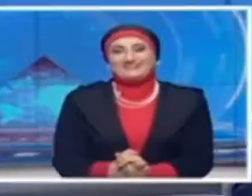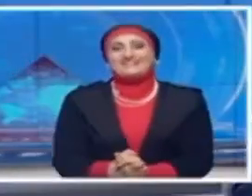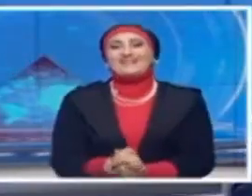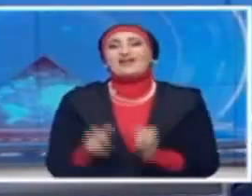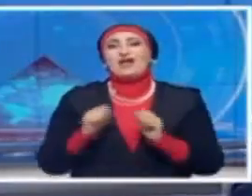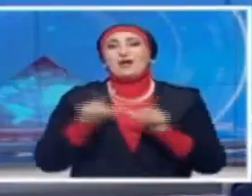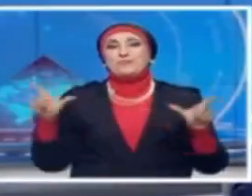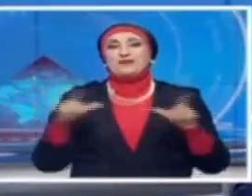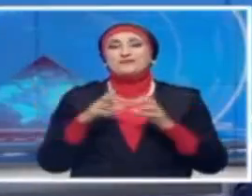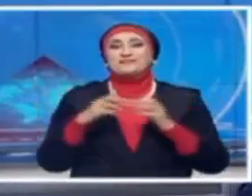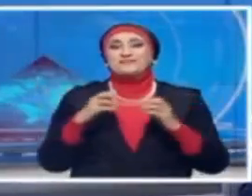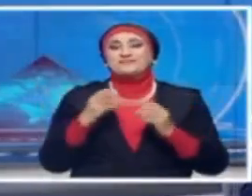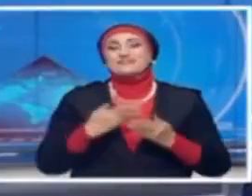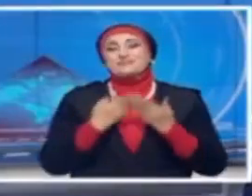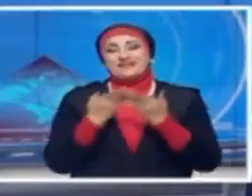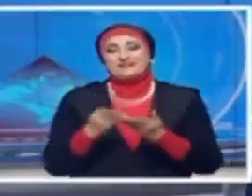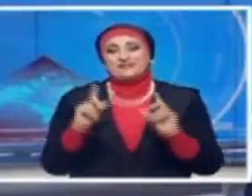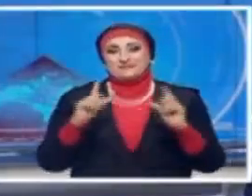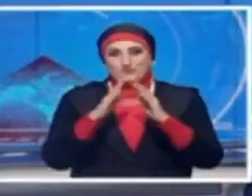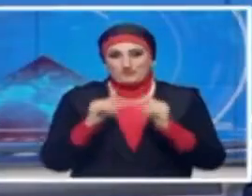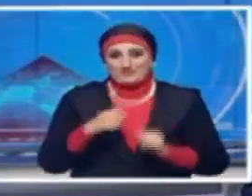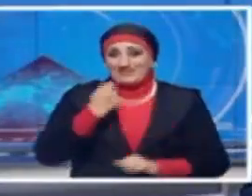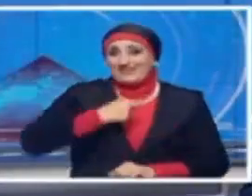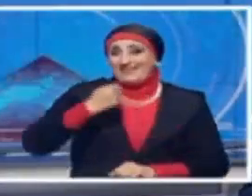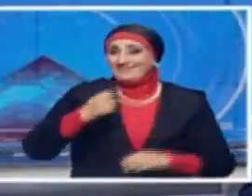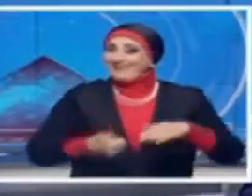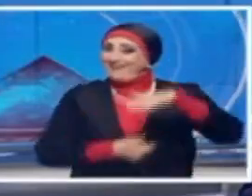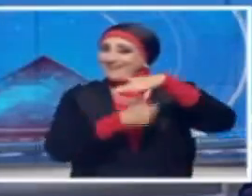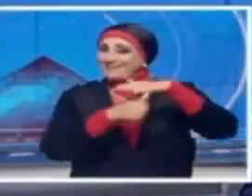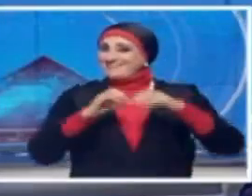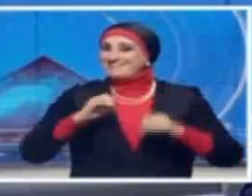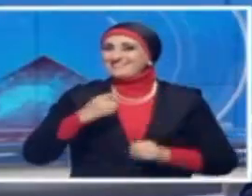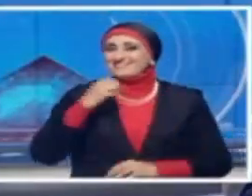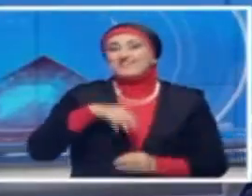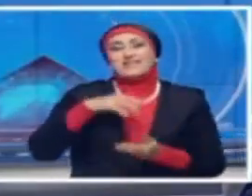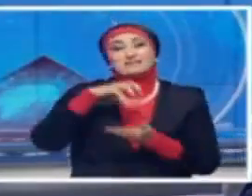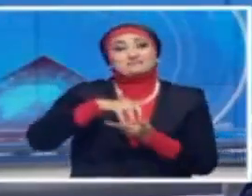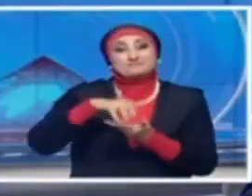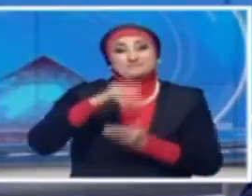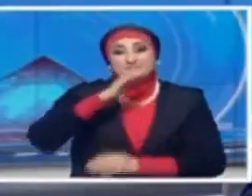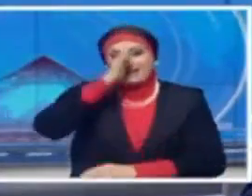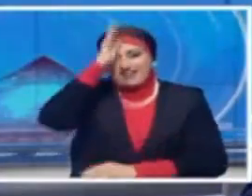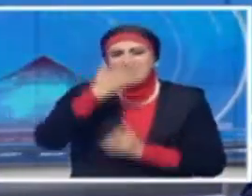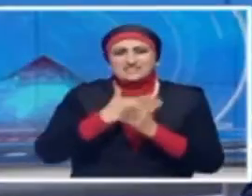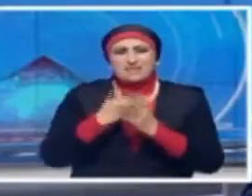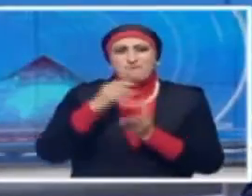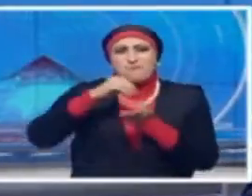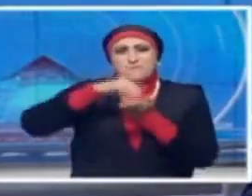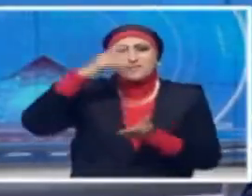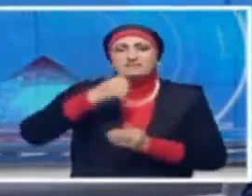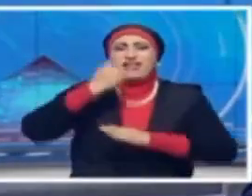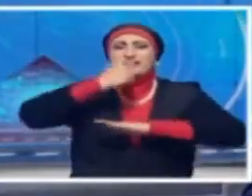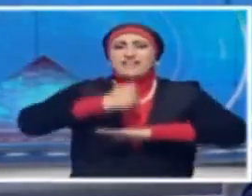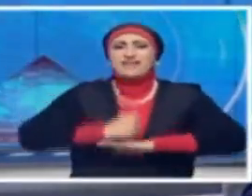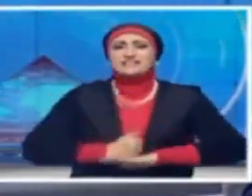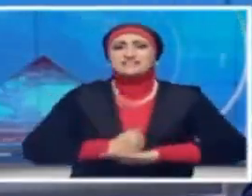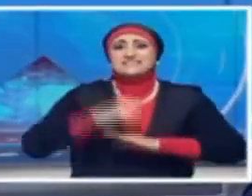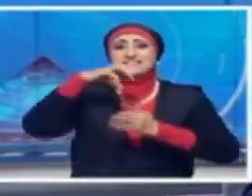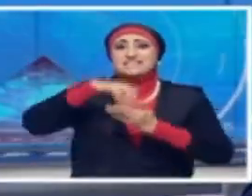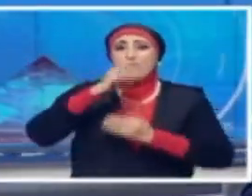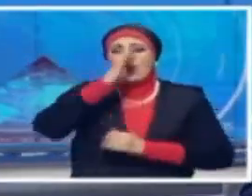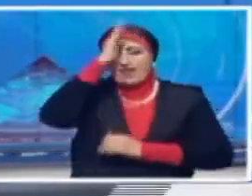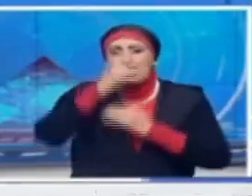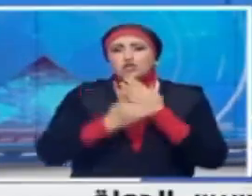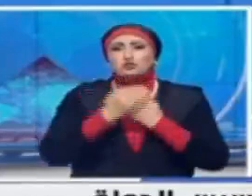الأنباء بالتفصيل من القاهرة. هنأ الرئيس عبد الفتاح السيسي العراق بمناسبة الذكرى المئوية لتأسيس الدولة العراقية